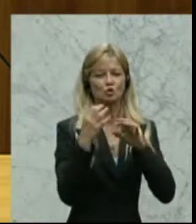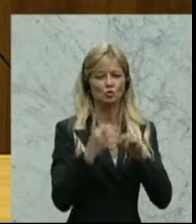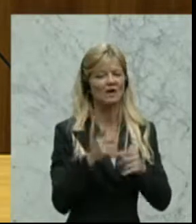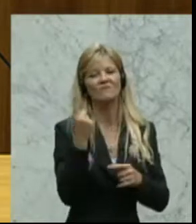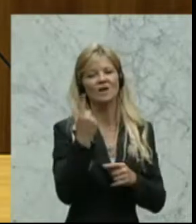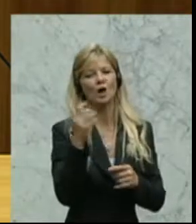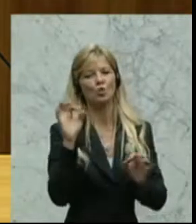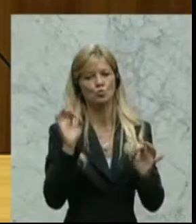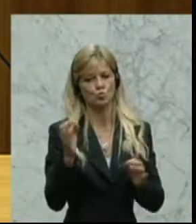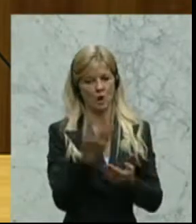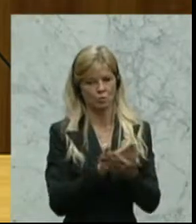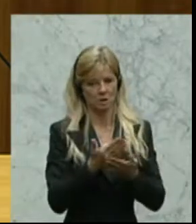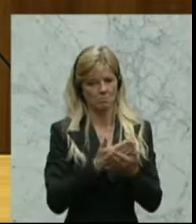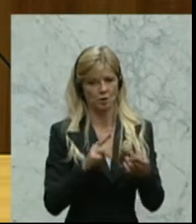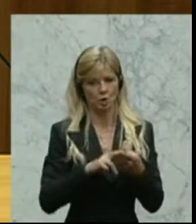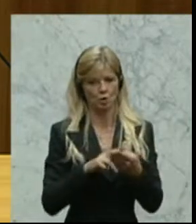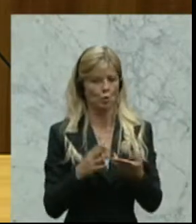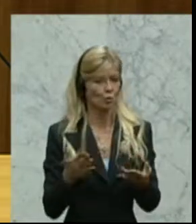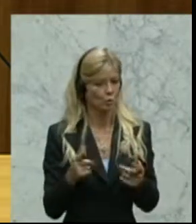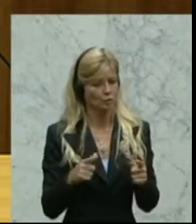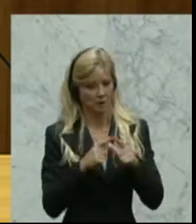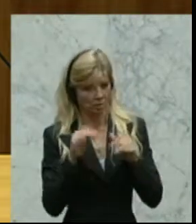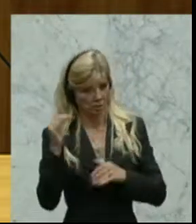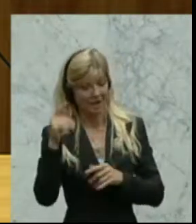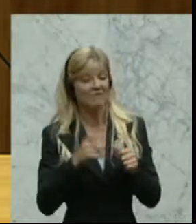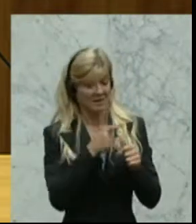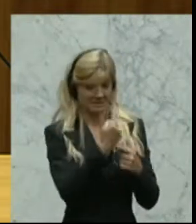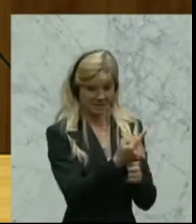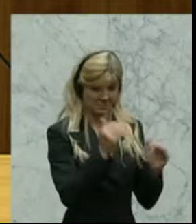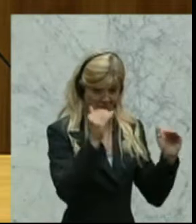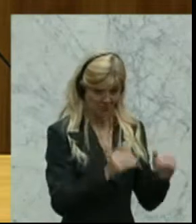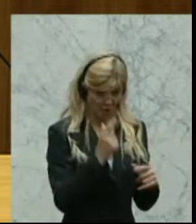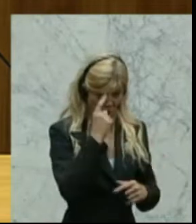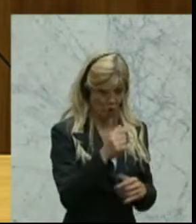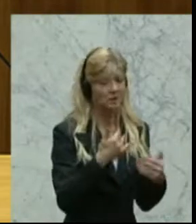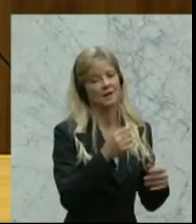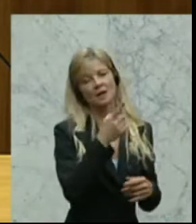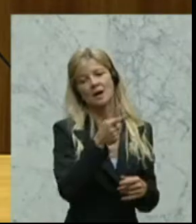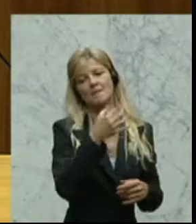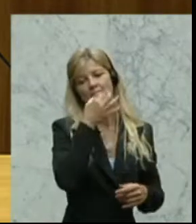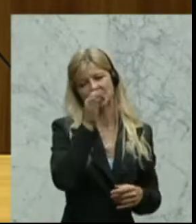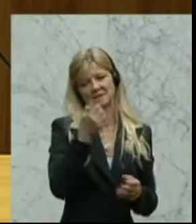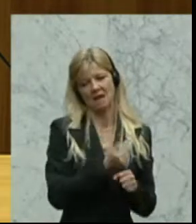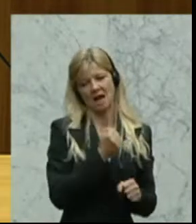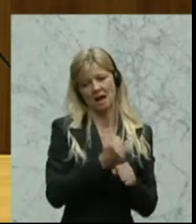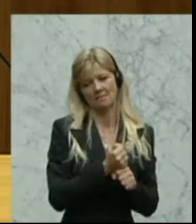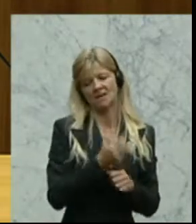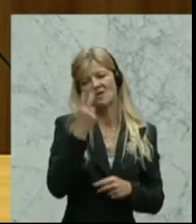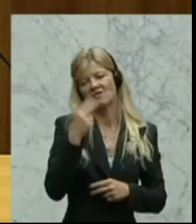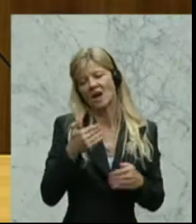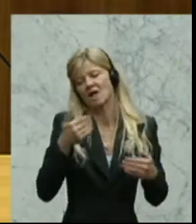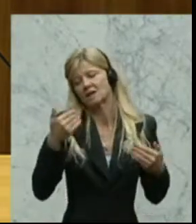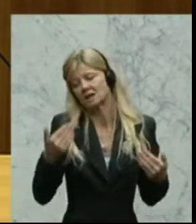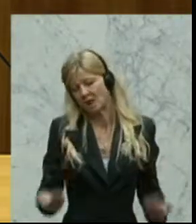fertig erzählen, und wäre nur die Steuerbelastung niedriger, dann würden Sie Ihr Bestes geben, weil dann würden Sie eben mehr